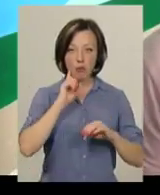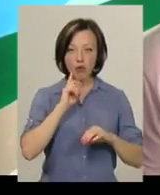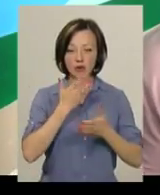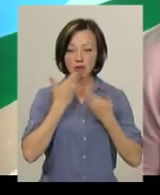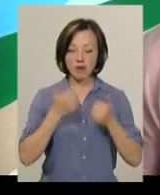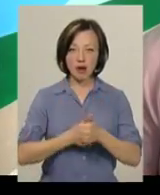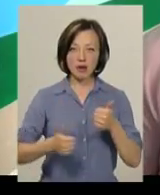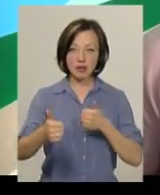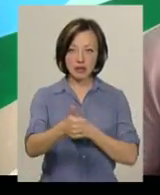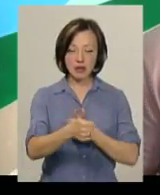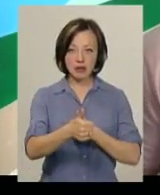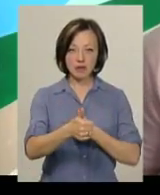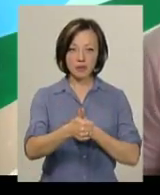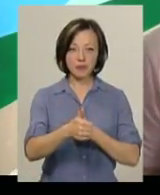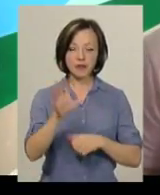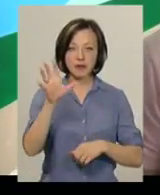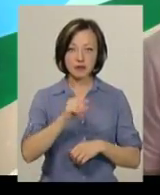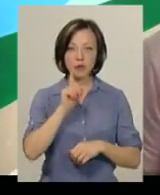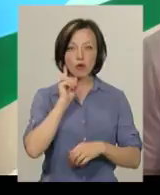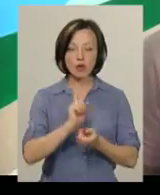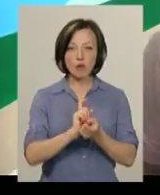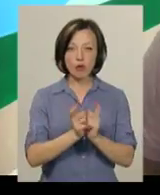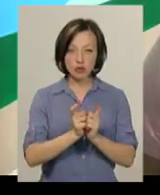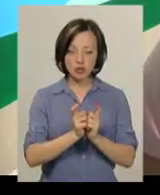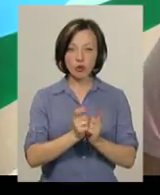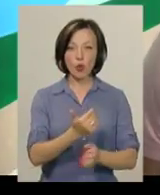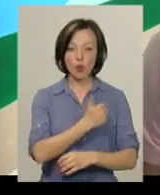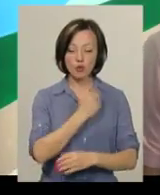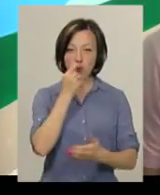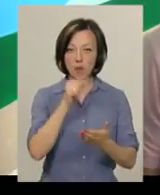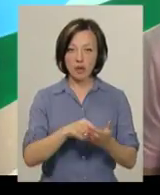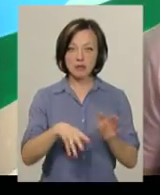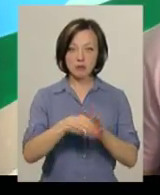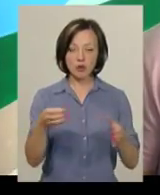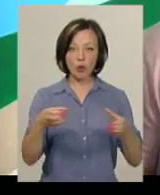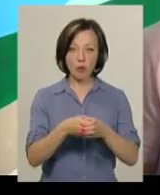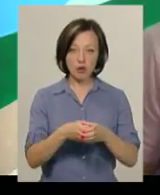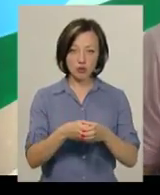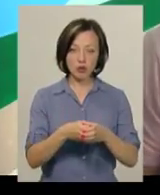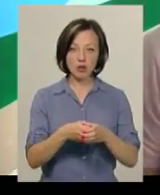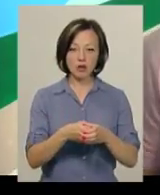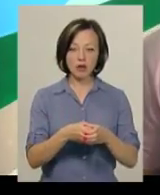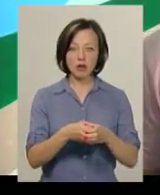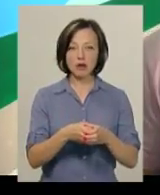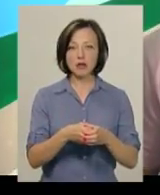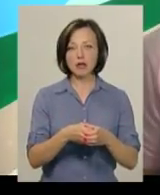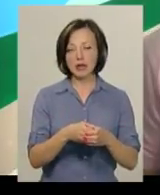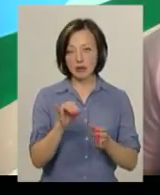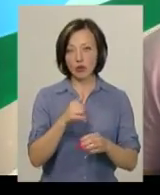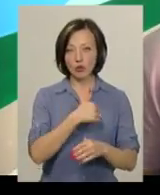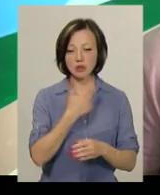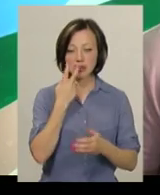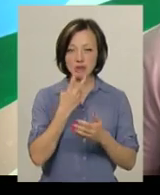лідерів. Всі молоді борці хочуть попасти в збірну команду, в ряди в збірної команди і хочуть